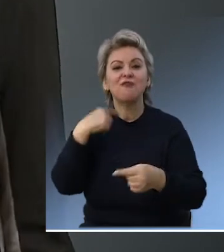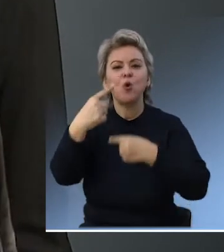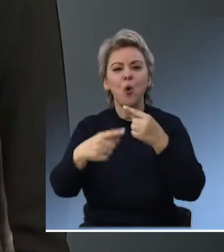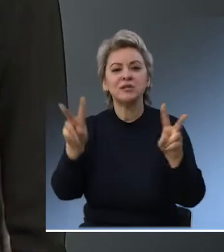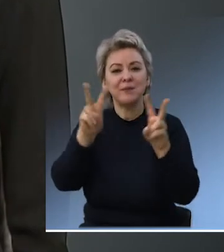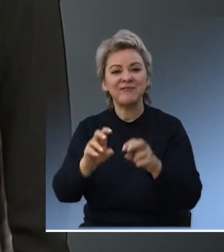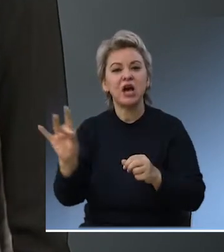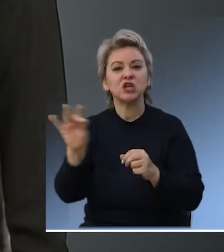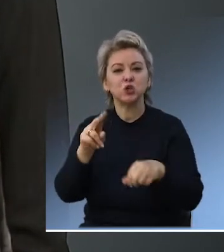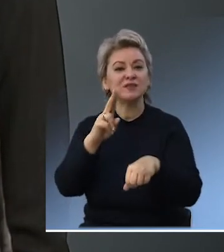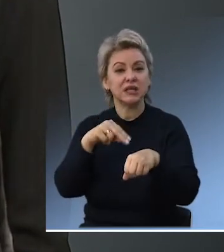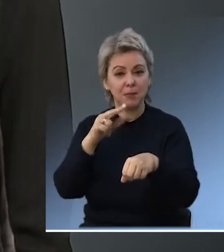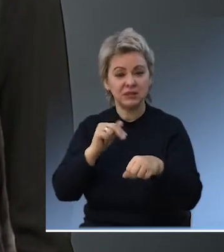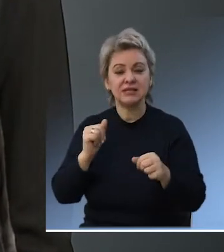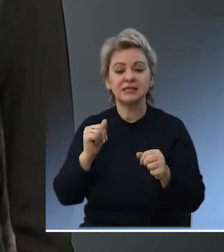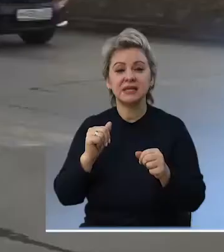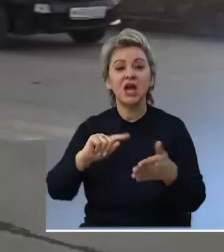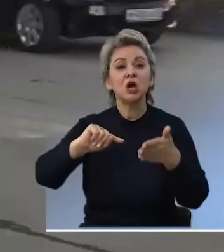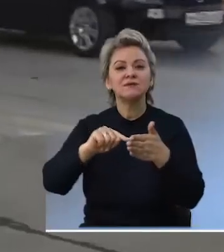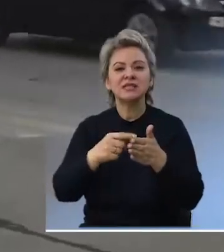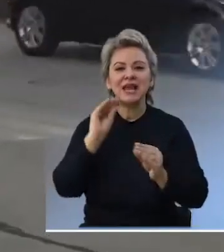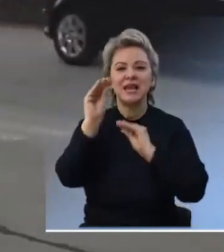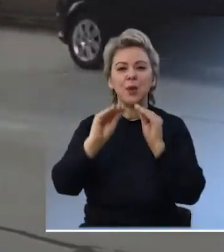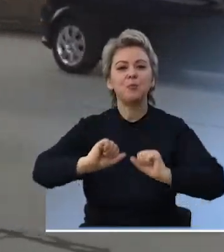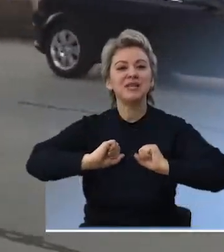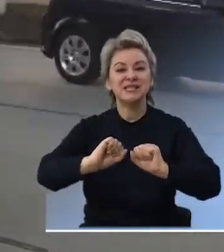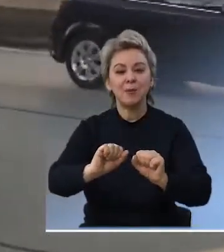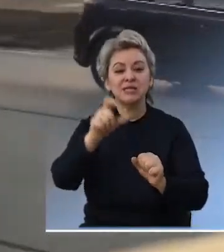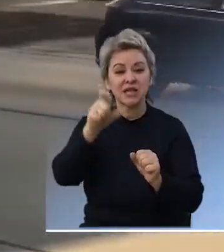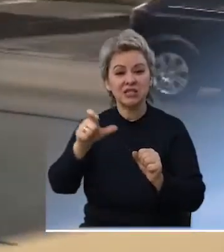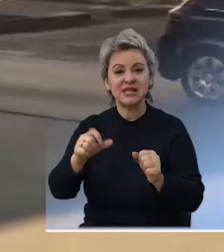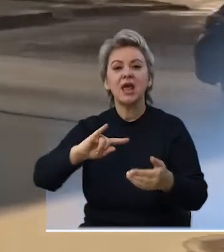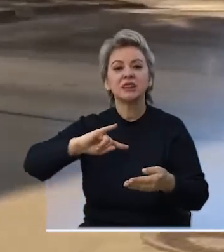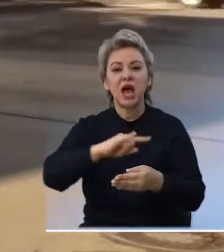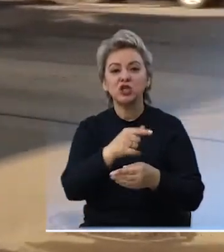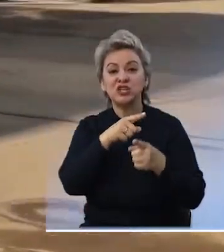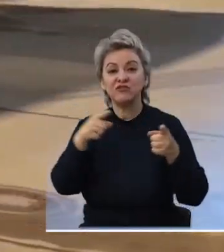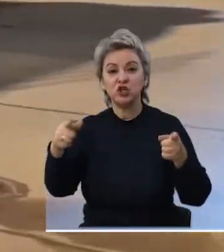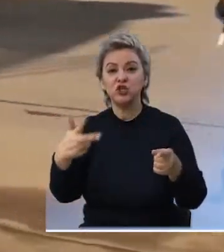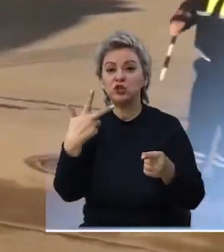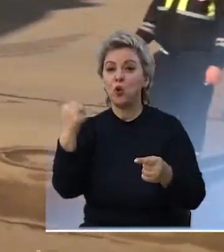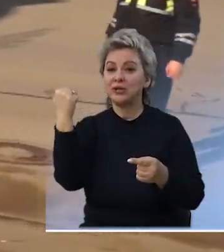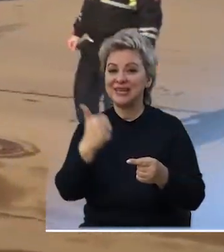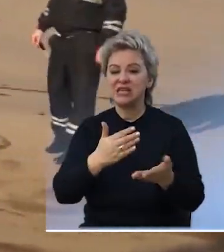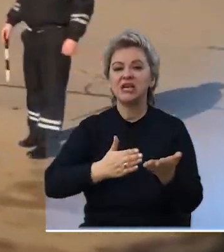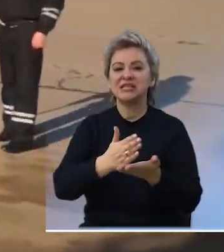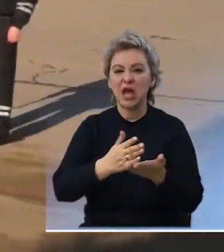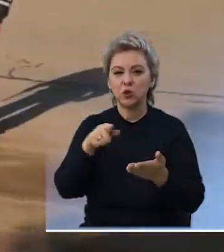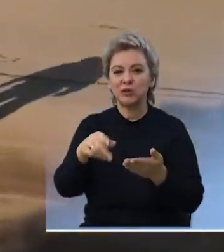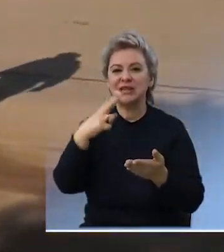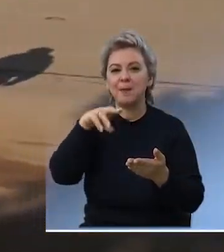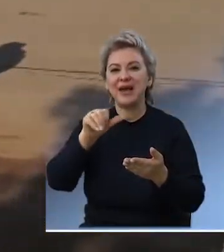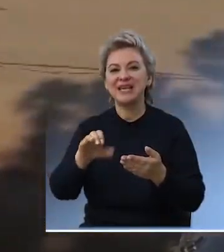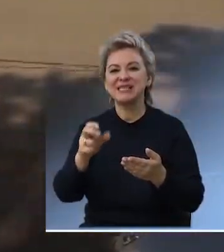выясняли в ходе рейда ростовские полицейские. В целях обеспечения безопасности пассажиров такси в течение 3 недель